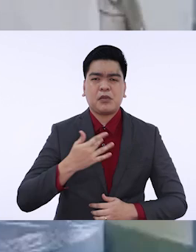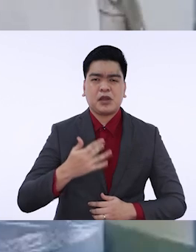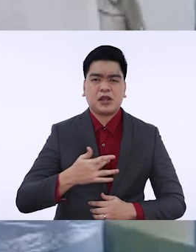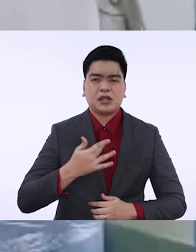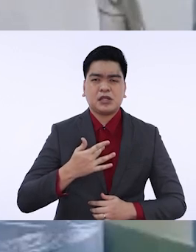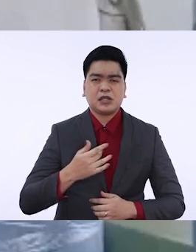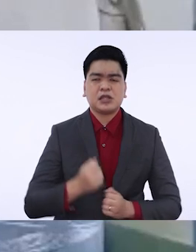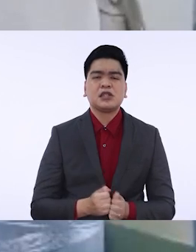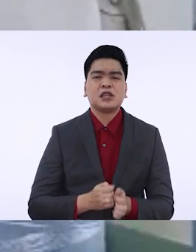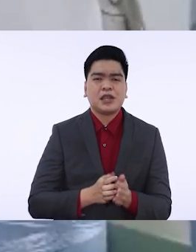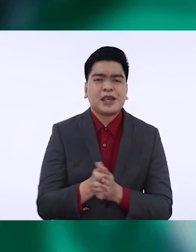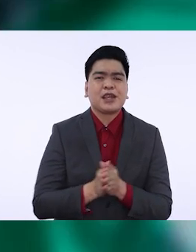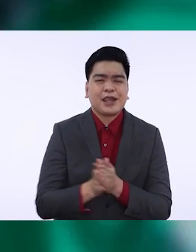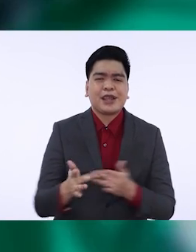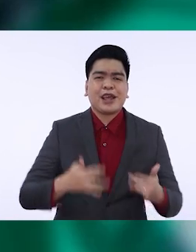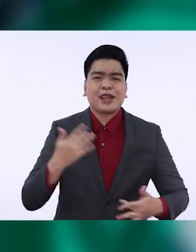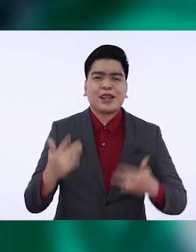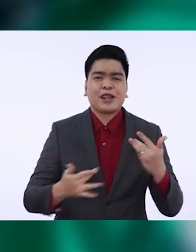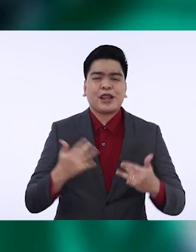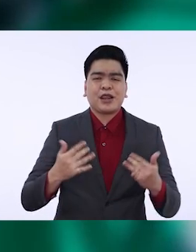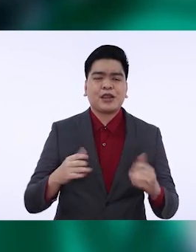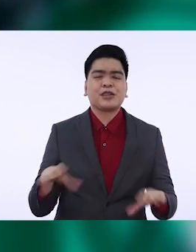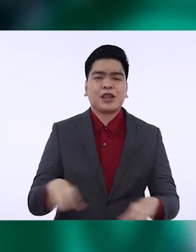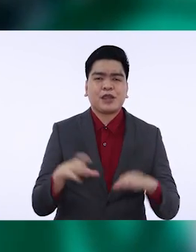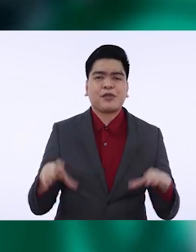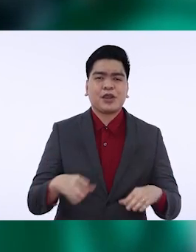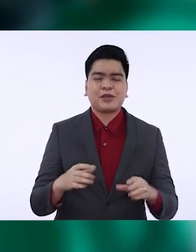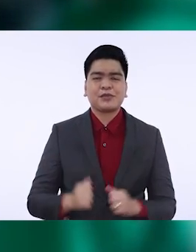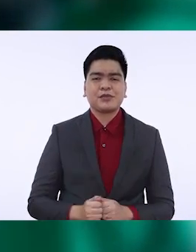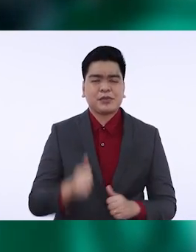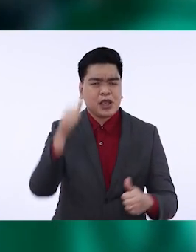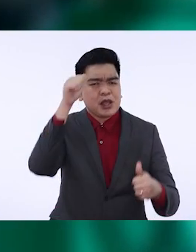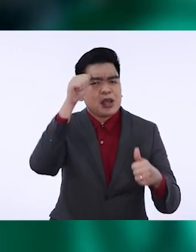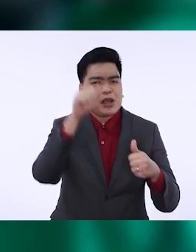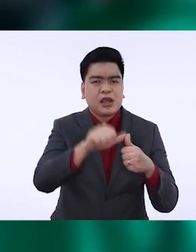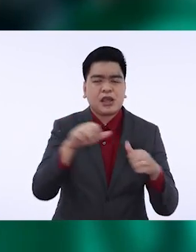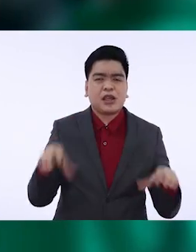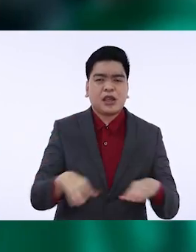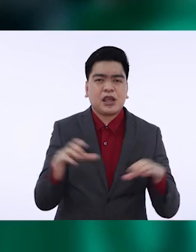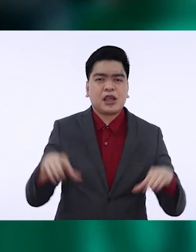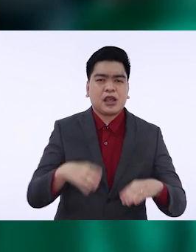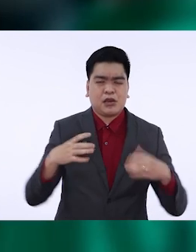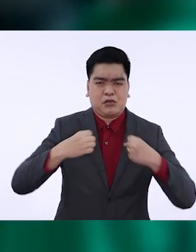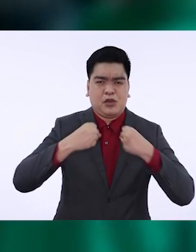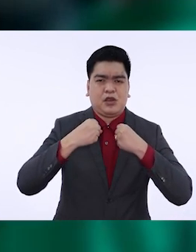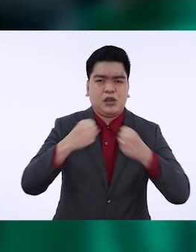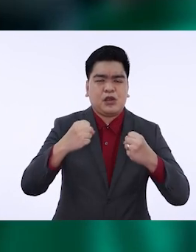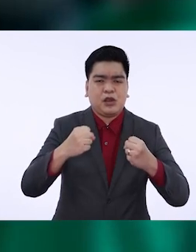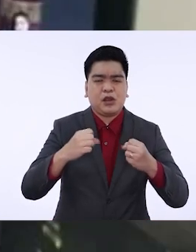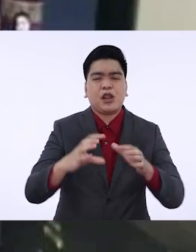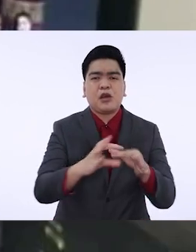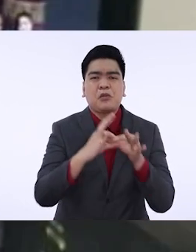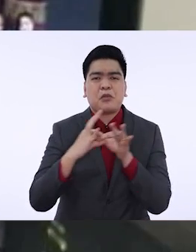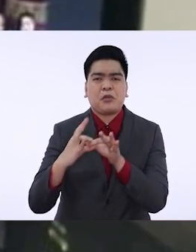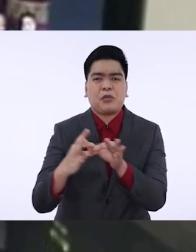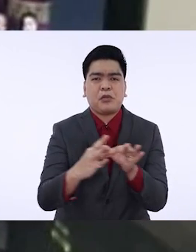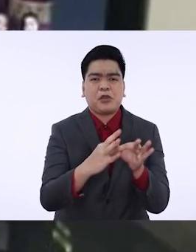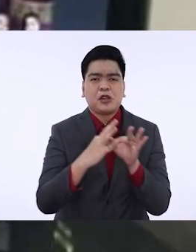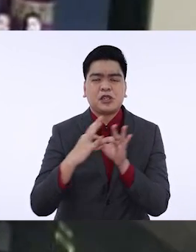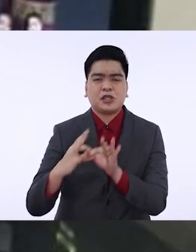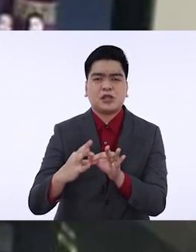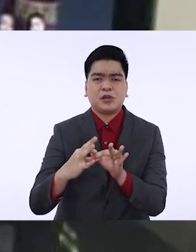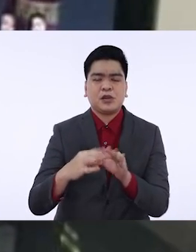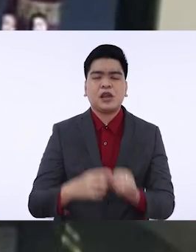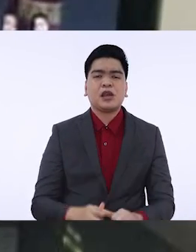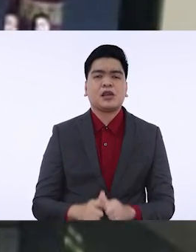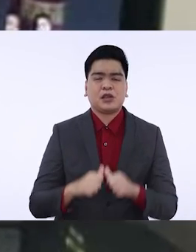pong isinagawang programa. Layunin ng aktibidad na ito na lalong mapatatag ang pagkakaibigan ng mga binhi,